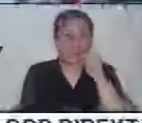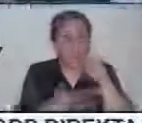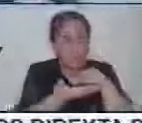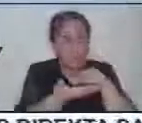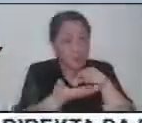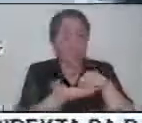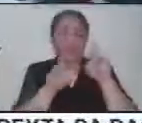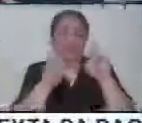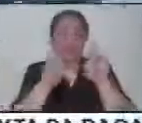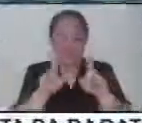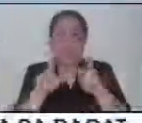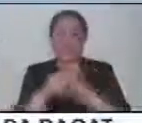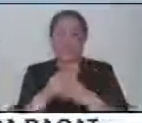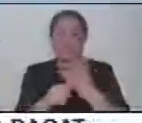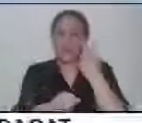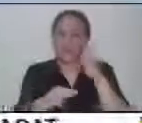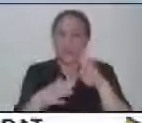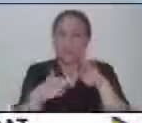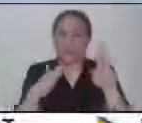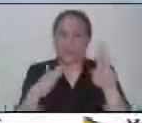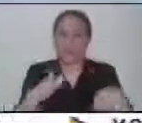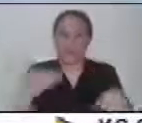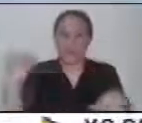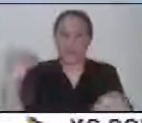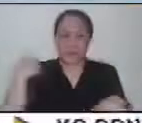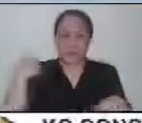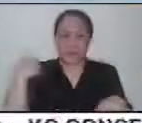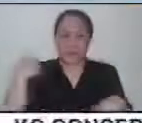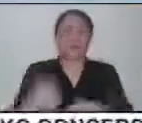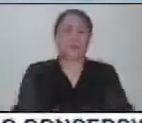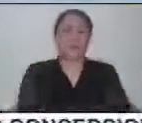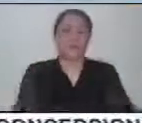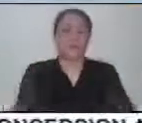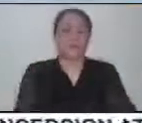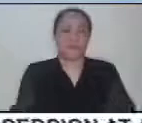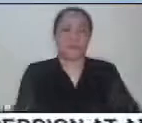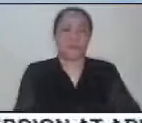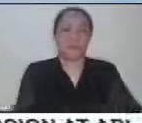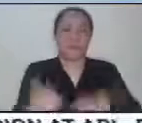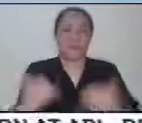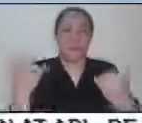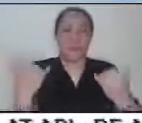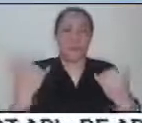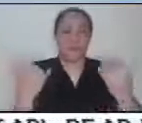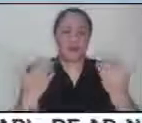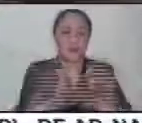abo. Tumulong na rin ang kumpanya na kanyang pinagtatrabahuhan para sa kanyang cremation.